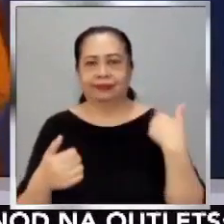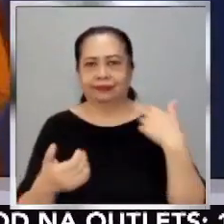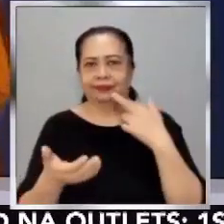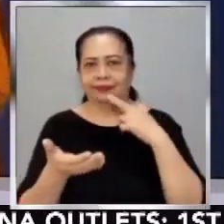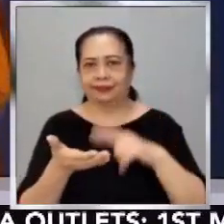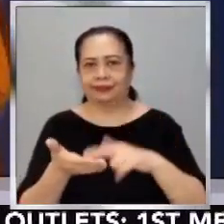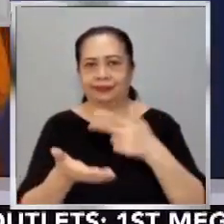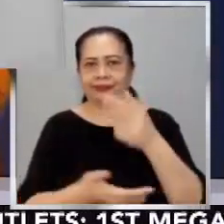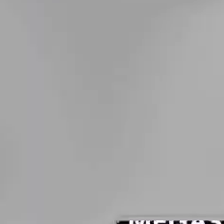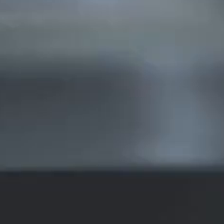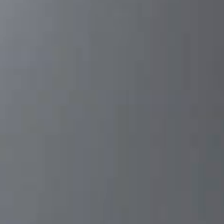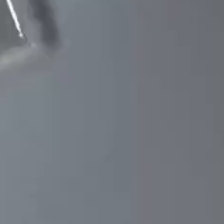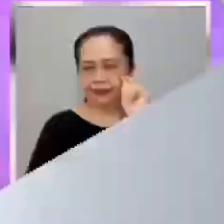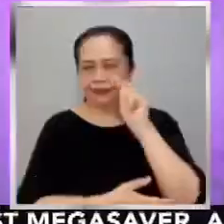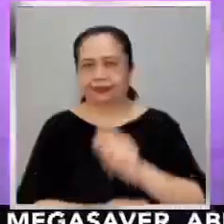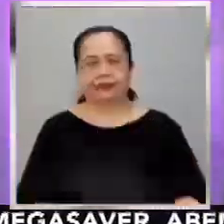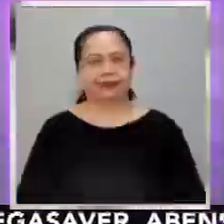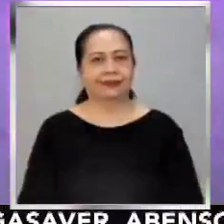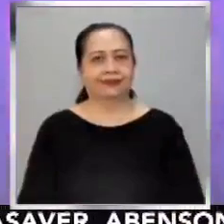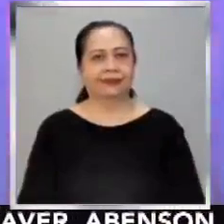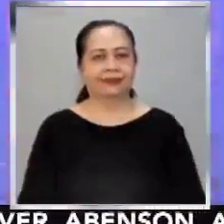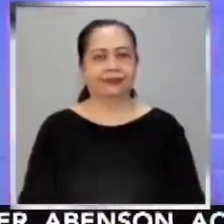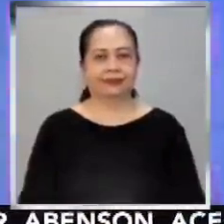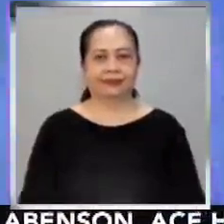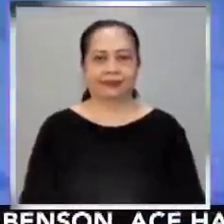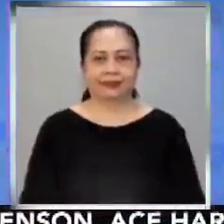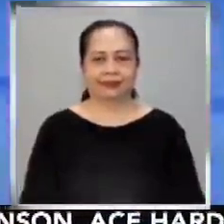Chino Trinidad.